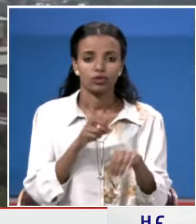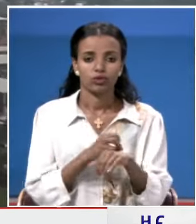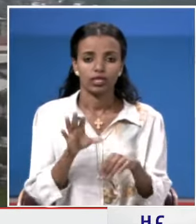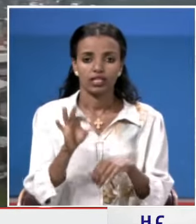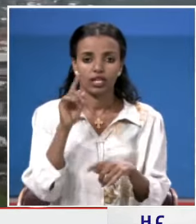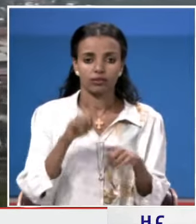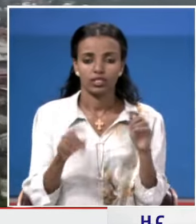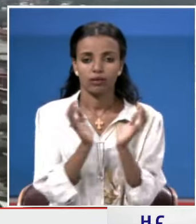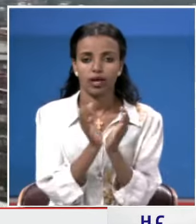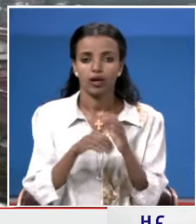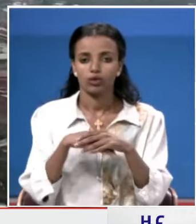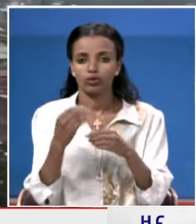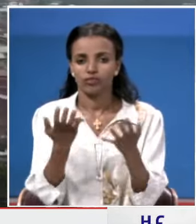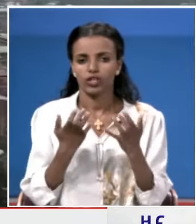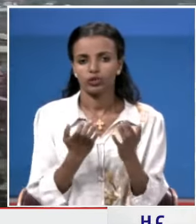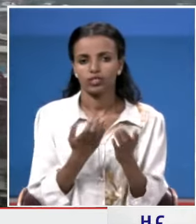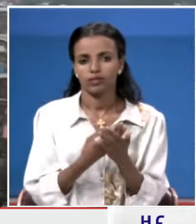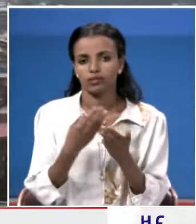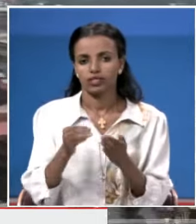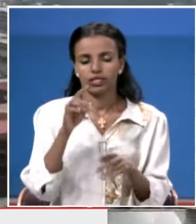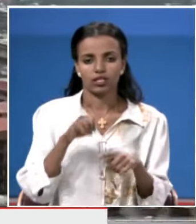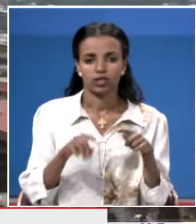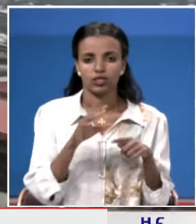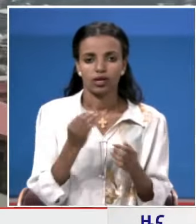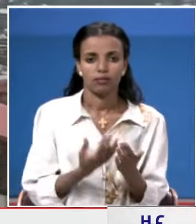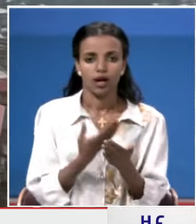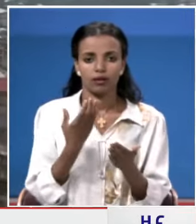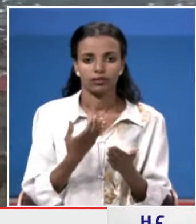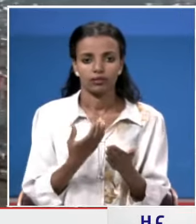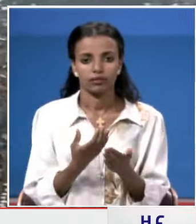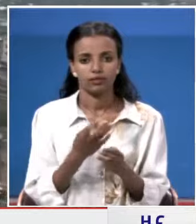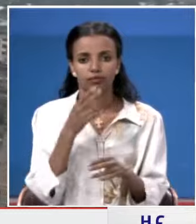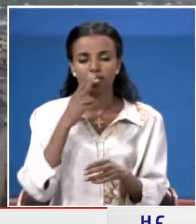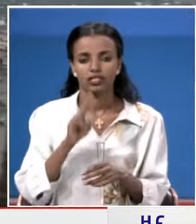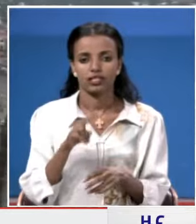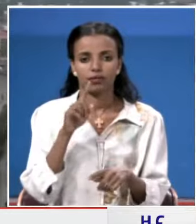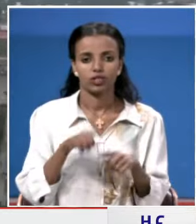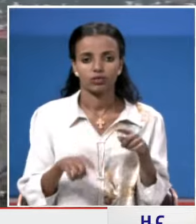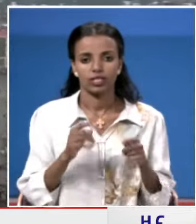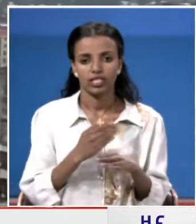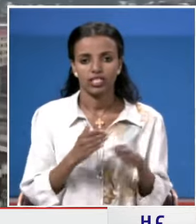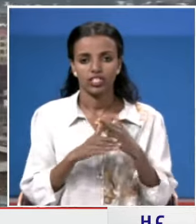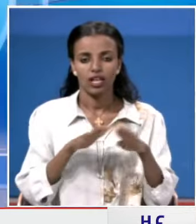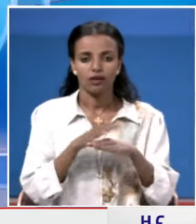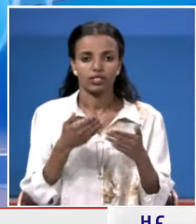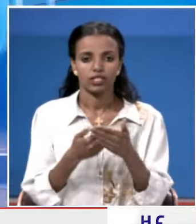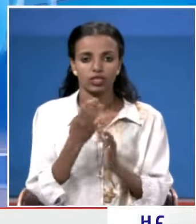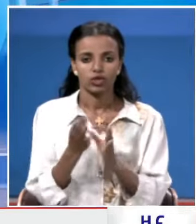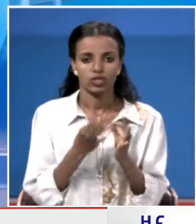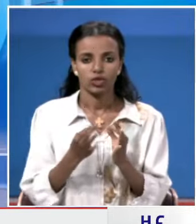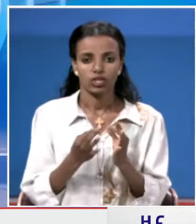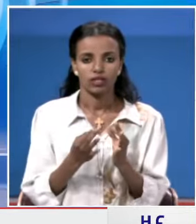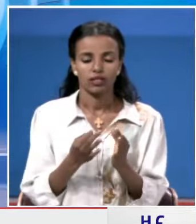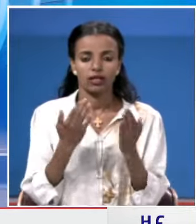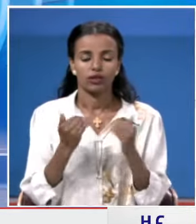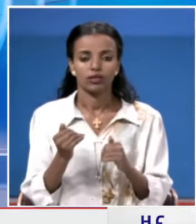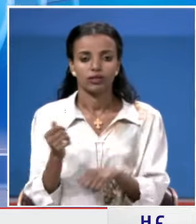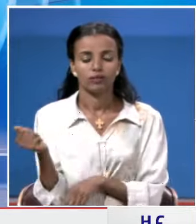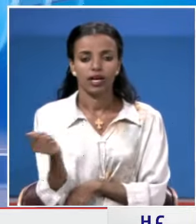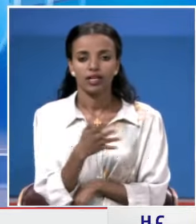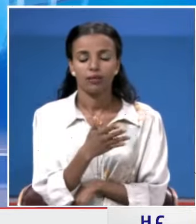ወጥተው የሚፈልጉትን መገቤት እንዳልቻሉና በሀብት ንብረታቸውን ማዘዝ የማይችሉበት ደረጃ ላይ መድረሳቸውን ገልጸዋል። አሁን ማዳበሪያ ሞጣ